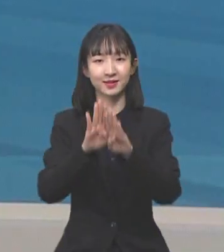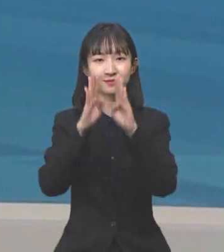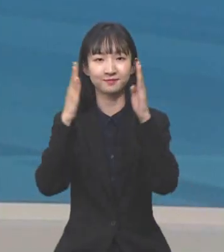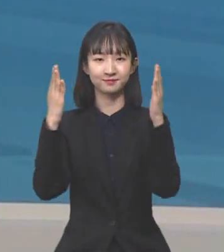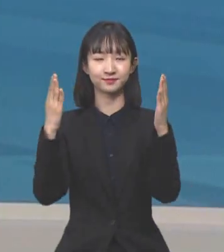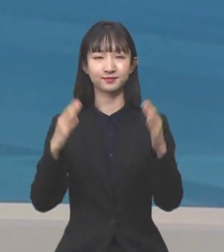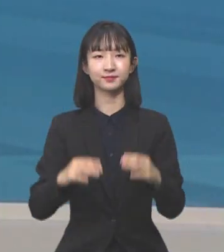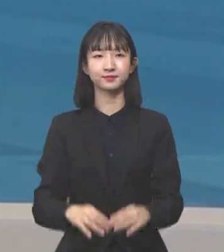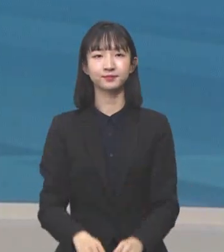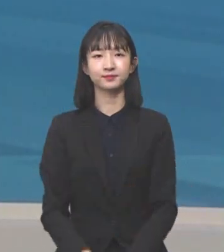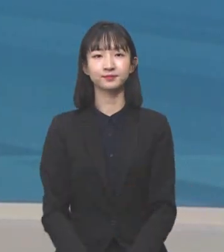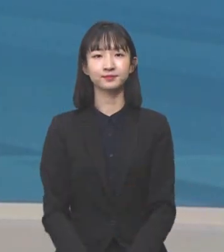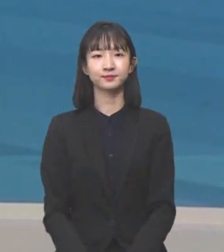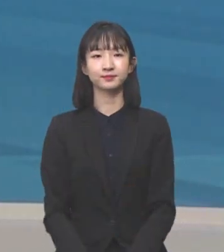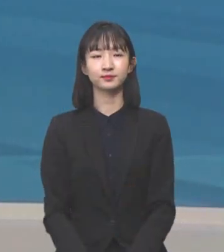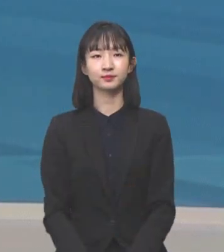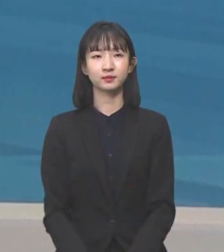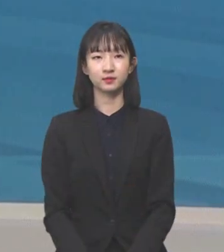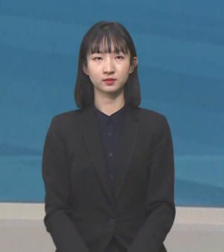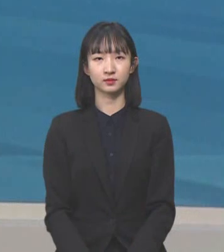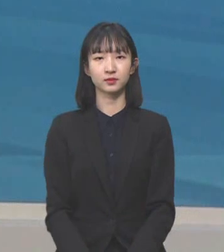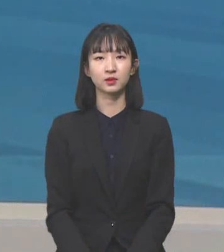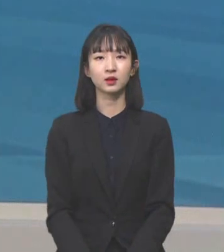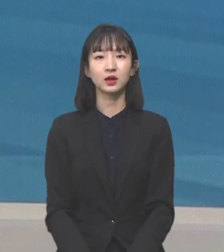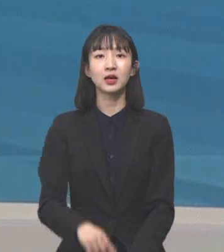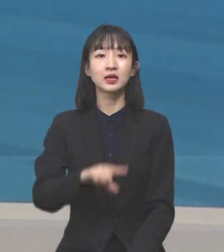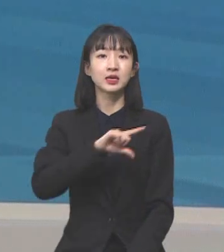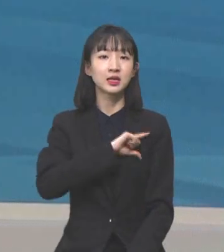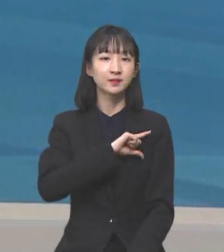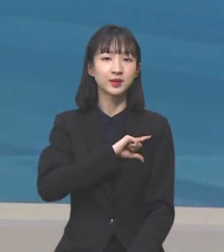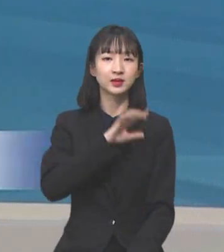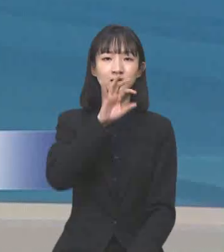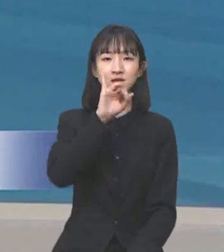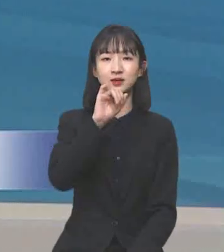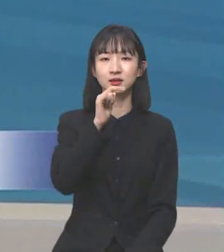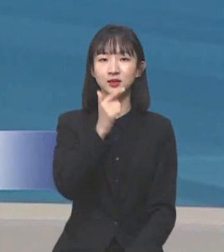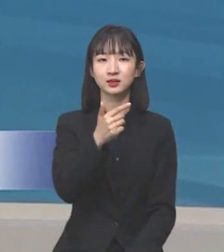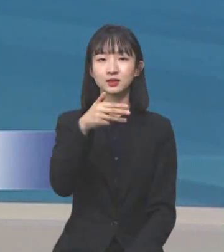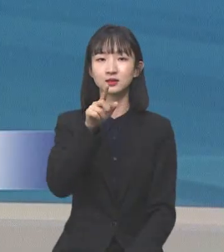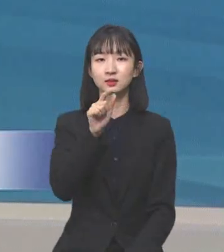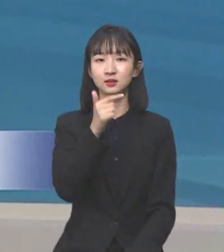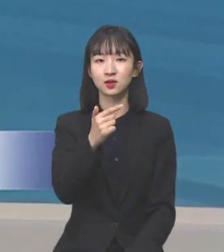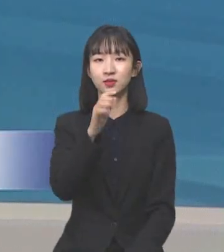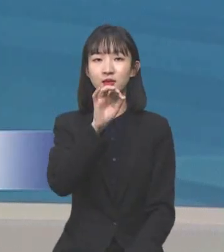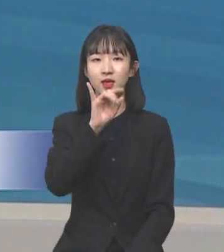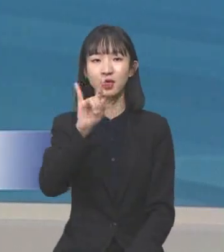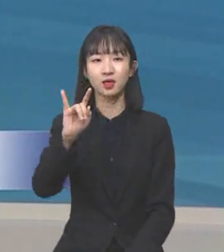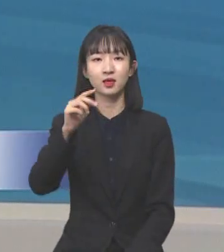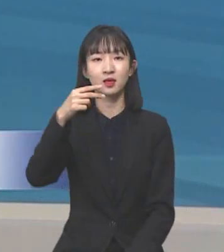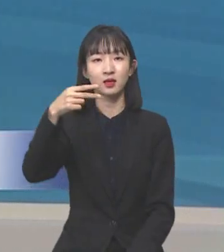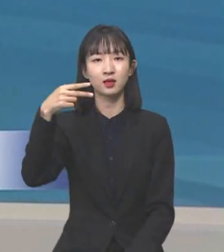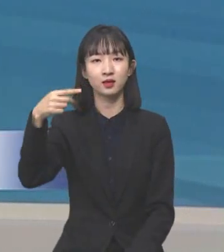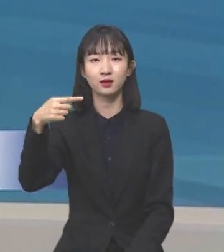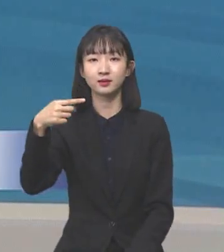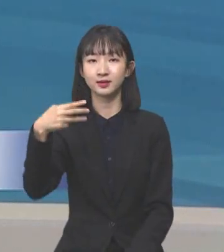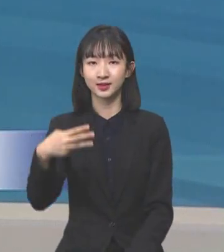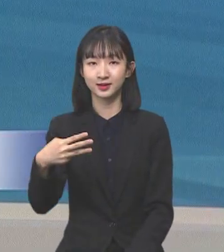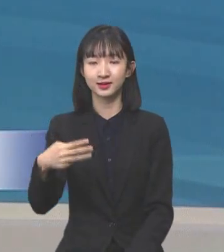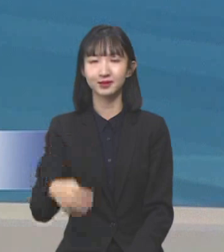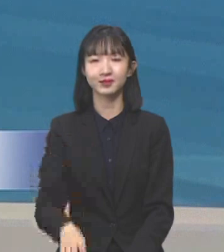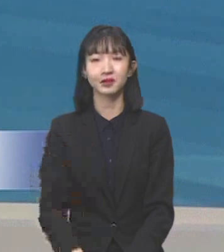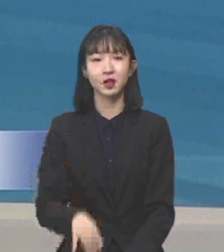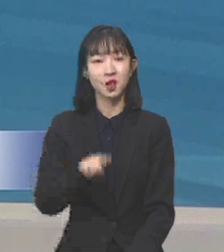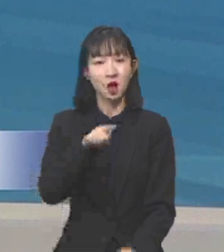네 말씀 잘 들었습니다 새로운 왕정의 이름이 인천 해드린 데요 이름부터 광장 조성 에 이르기까지 우리 시민 분 들의